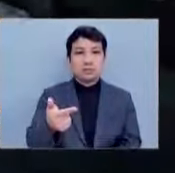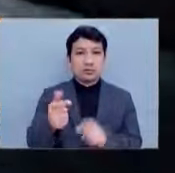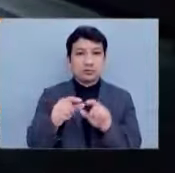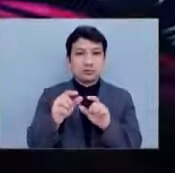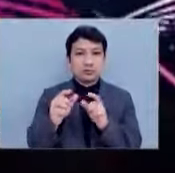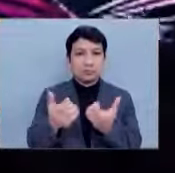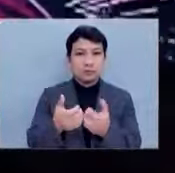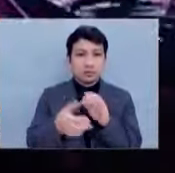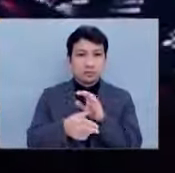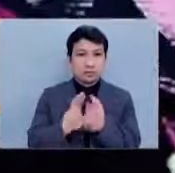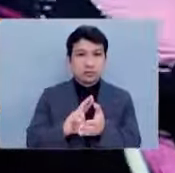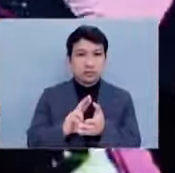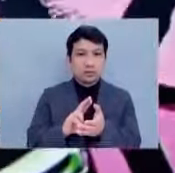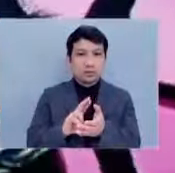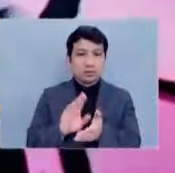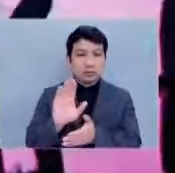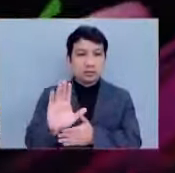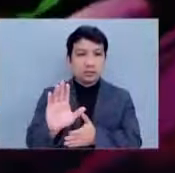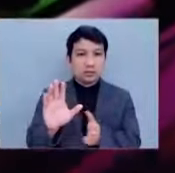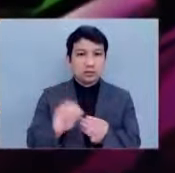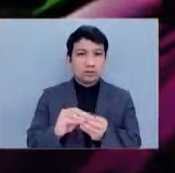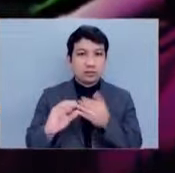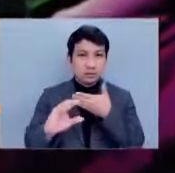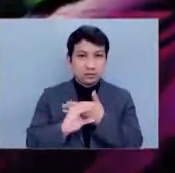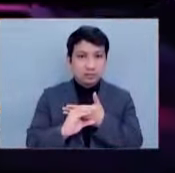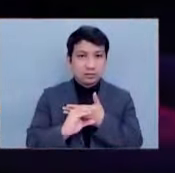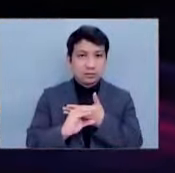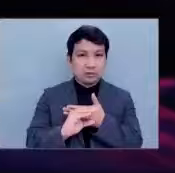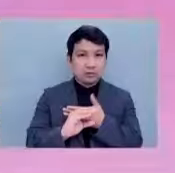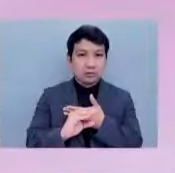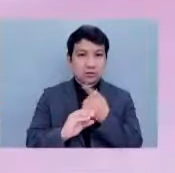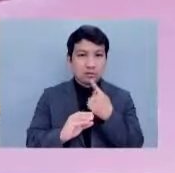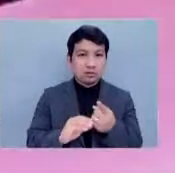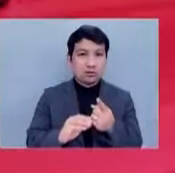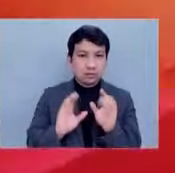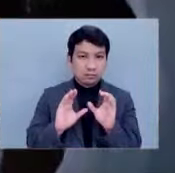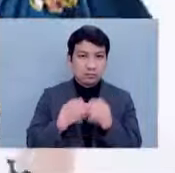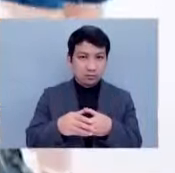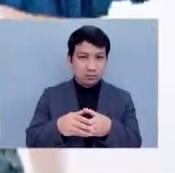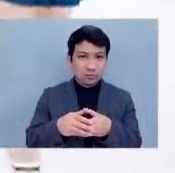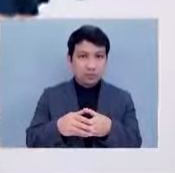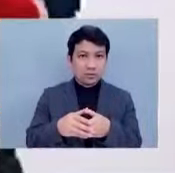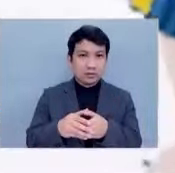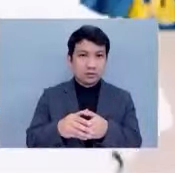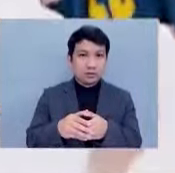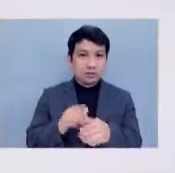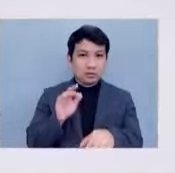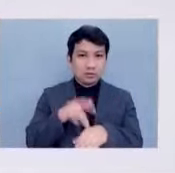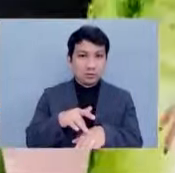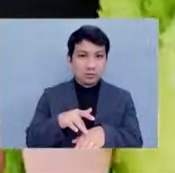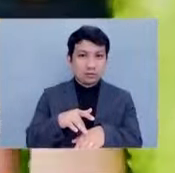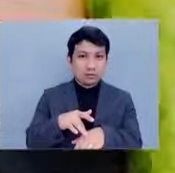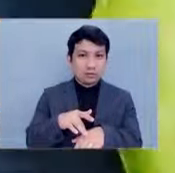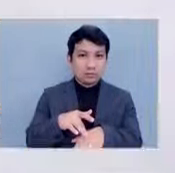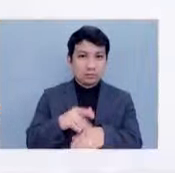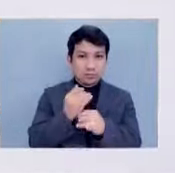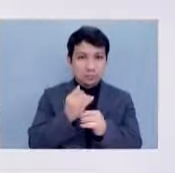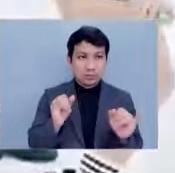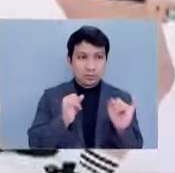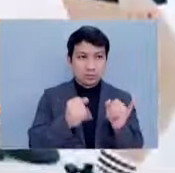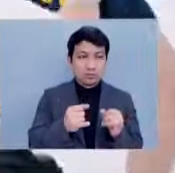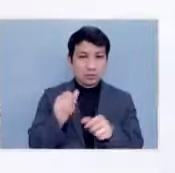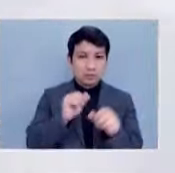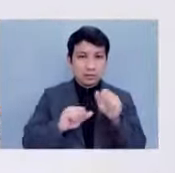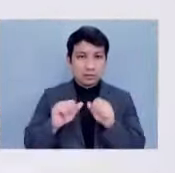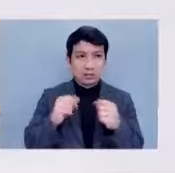ng Blackpink ay ang kanilang kontrata bilang isang grupo. Hindi nasakop nito ang mga individual activity ng bawat miyembro